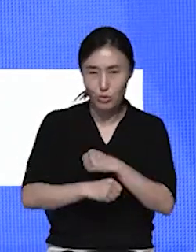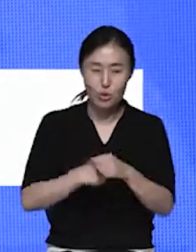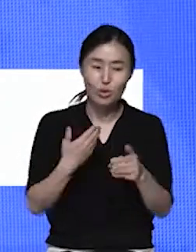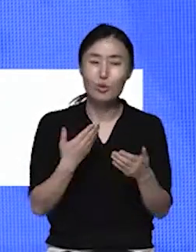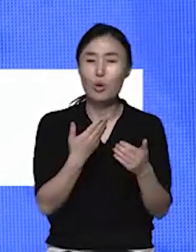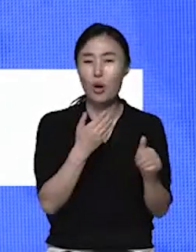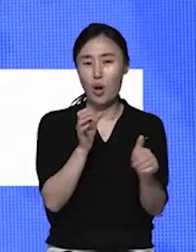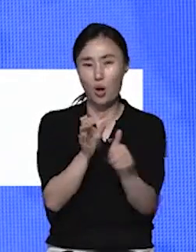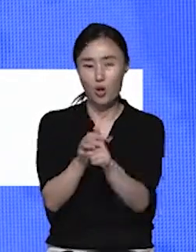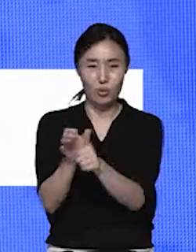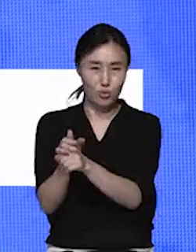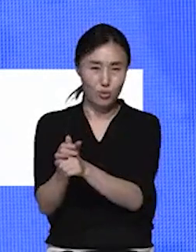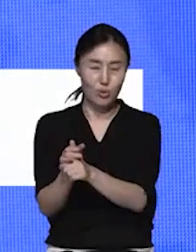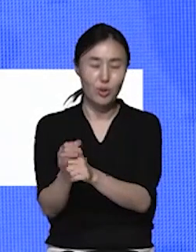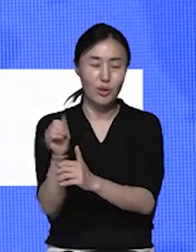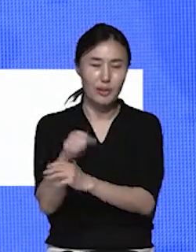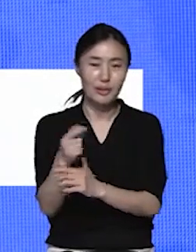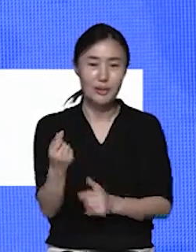but also